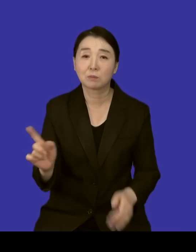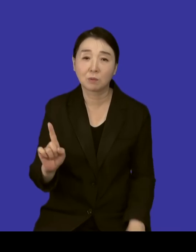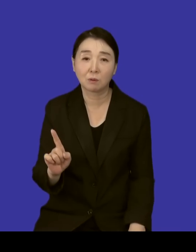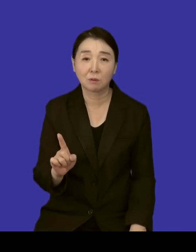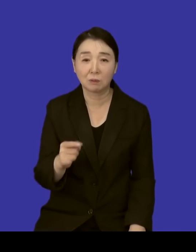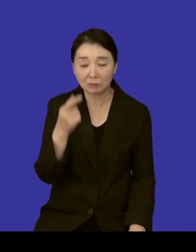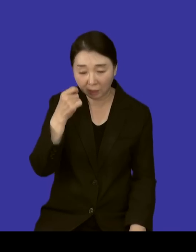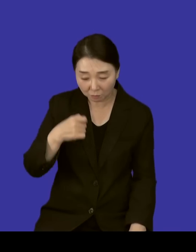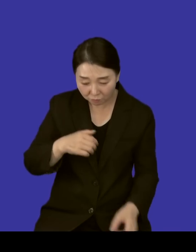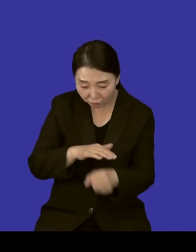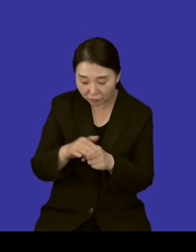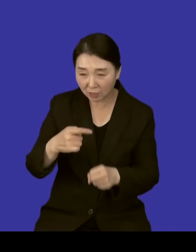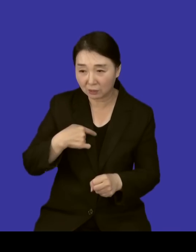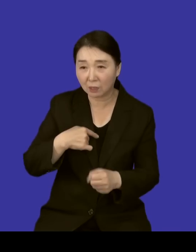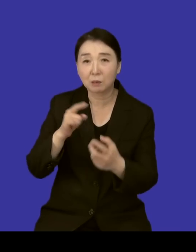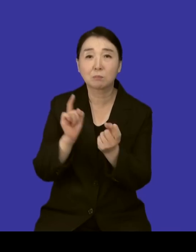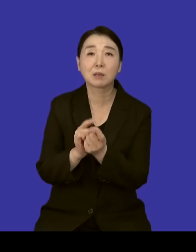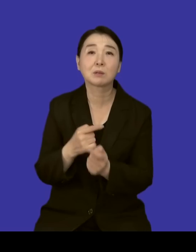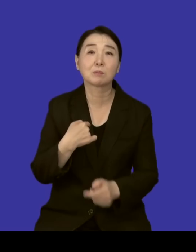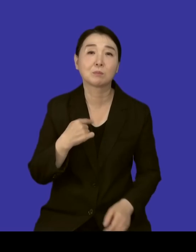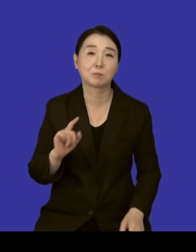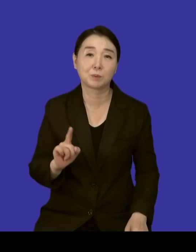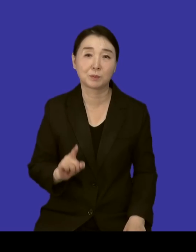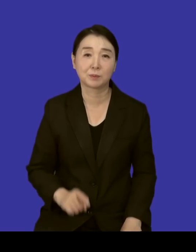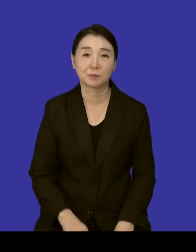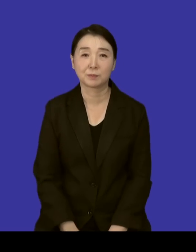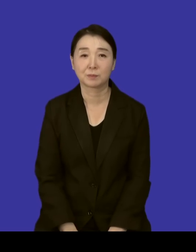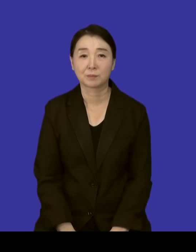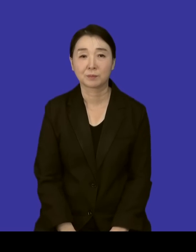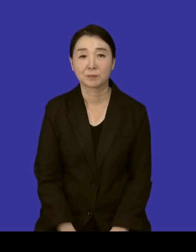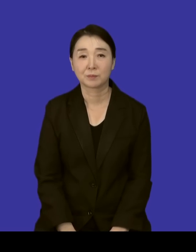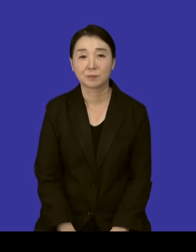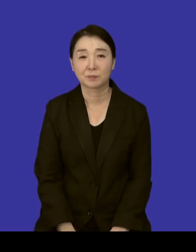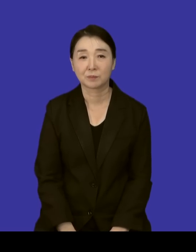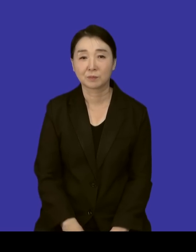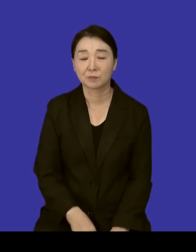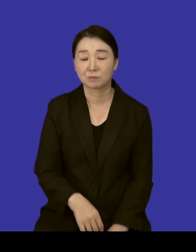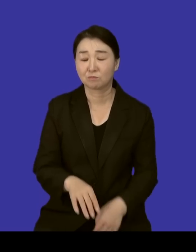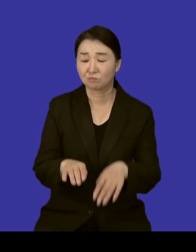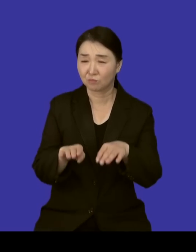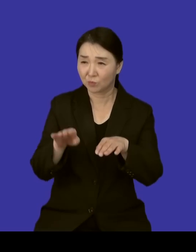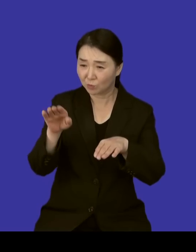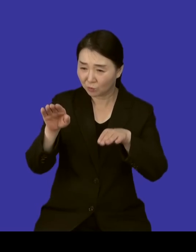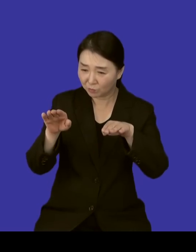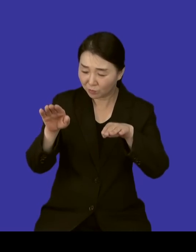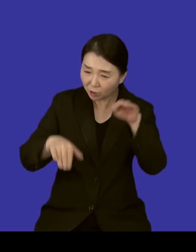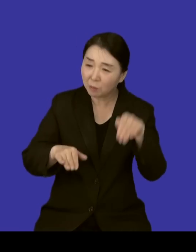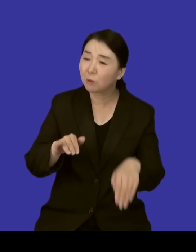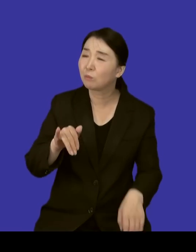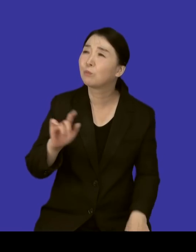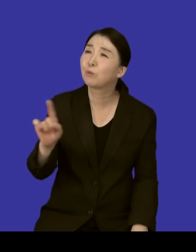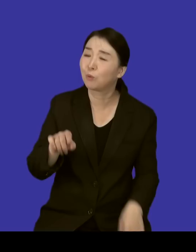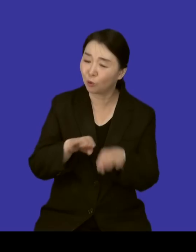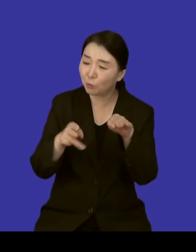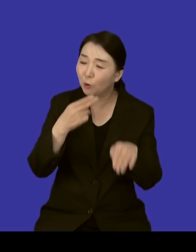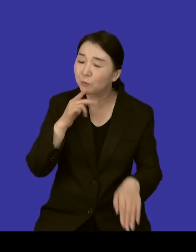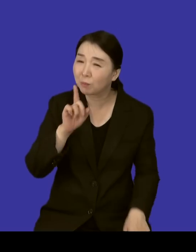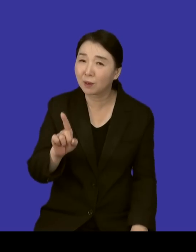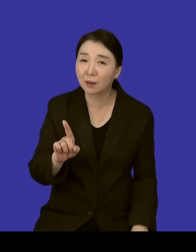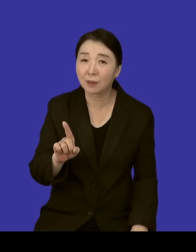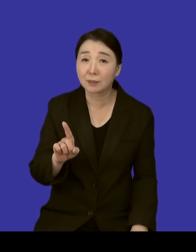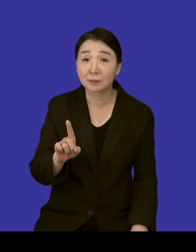가장 불쌍한 인생은 다 겪게 하실 예정이냐고. 네네. 예. 너무 불공평하다 그랬더니 그날 말씀에 예.